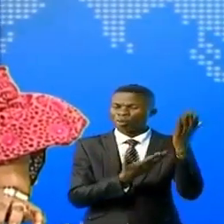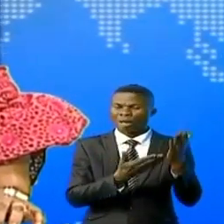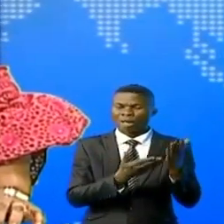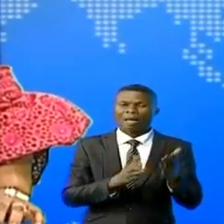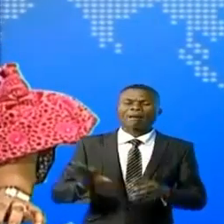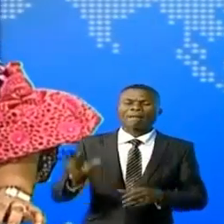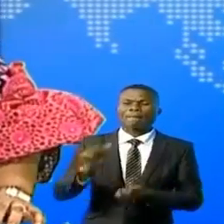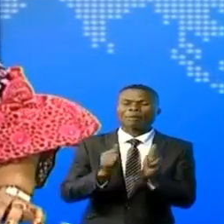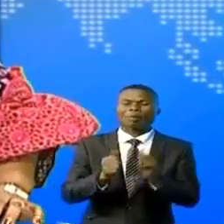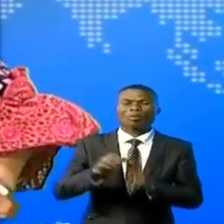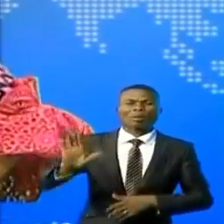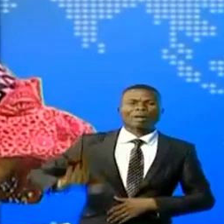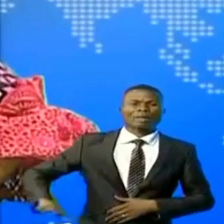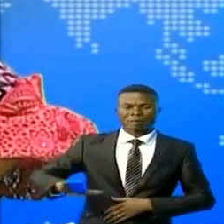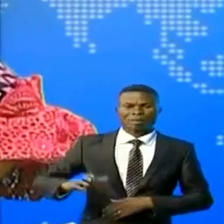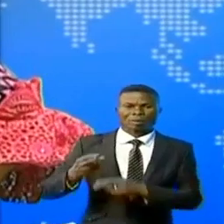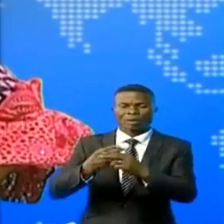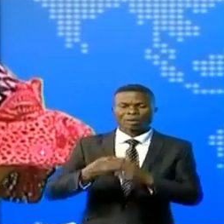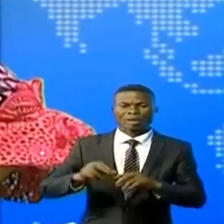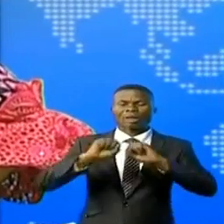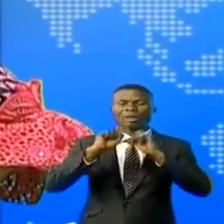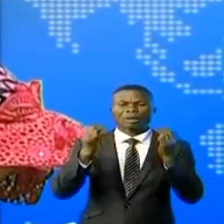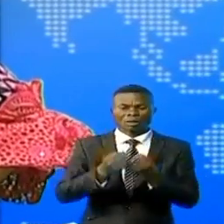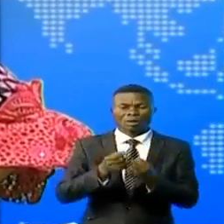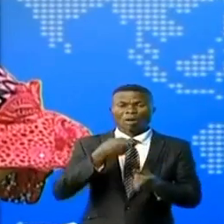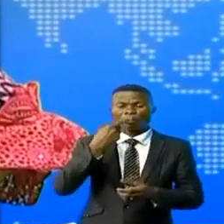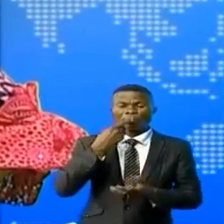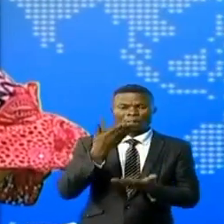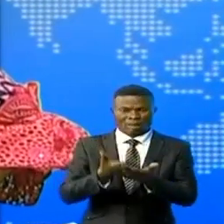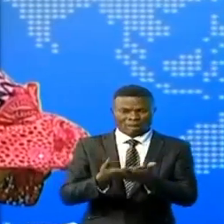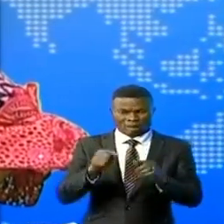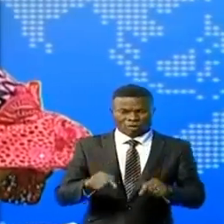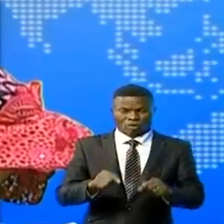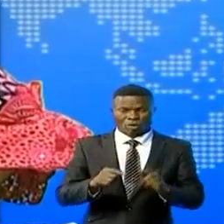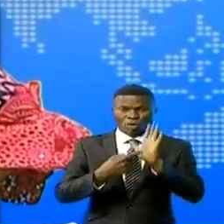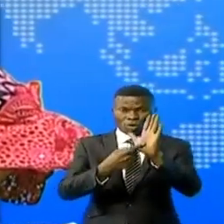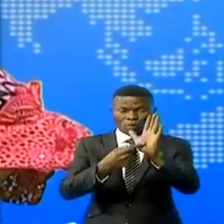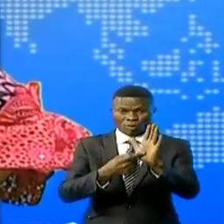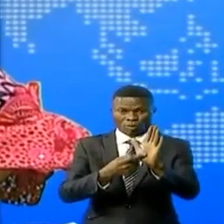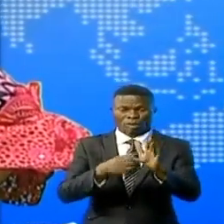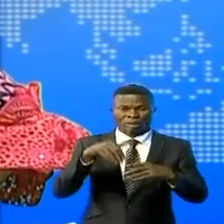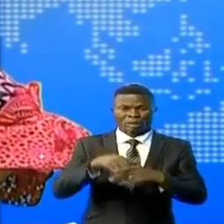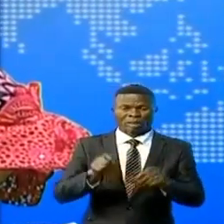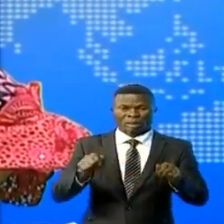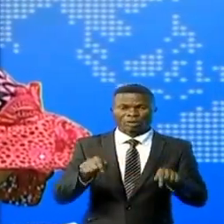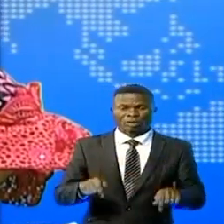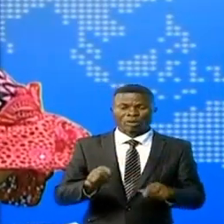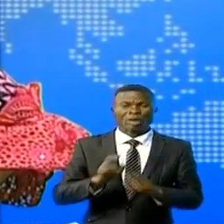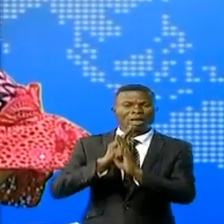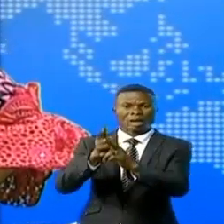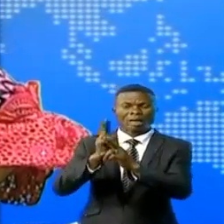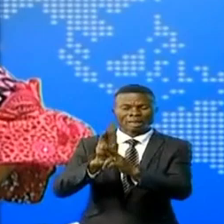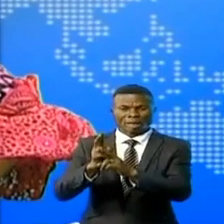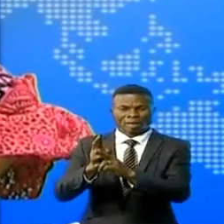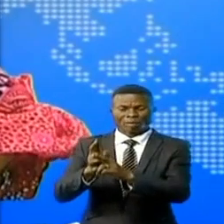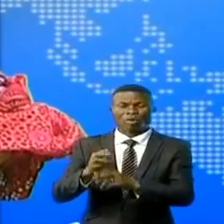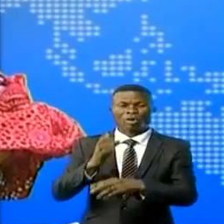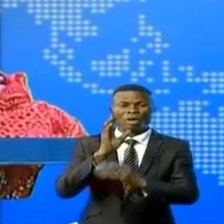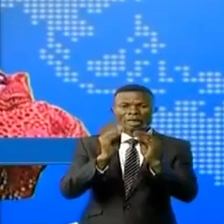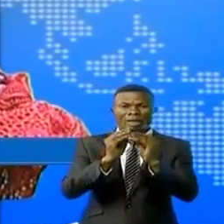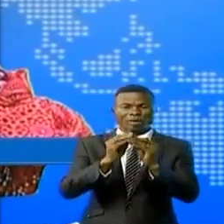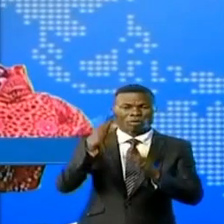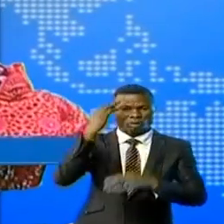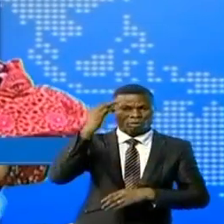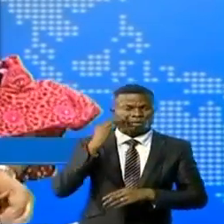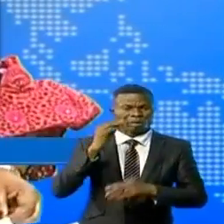notamment la sécurité le social ont été passés au peigne fin vous allez suivre dans ce journal le compte rendu de ce conseil des ministres en